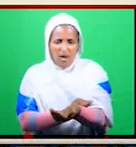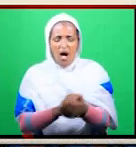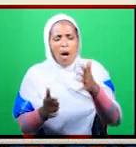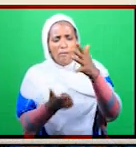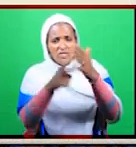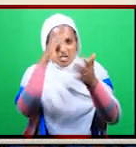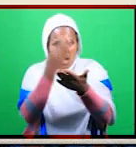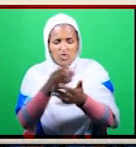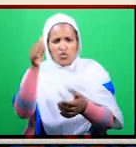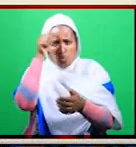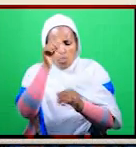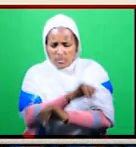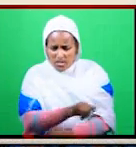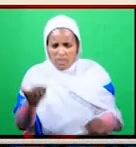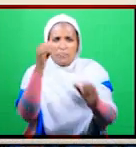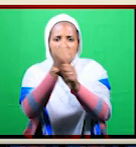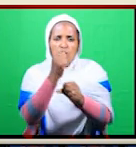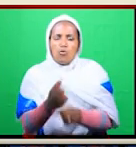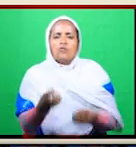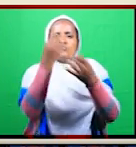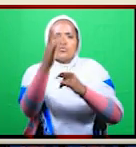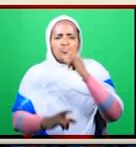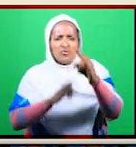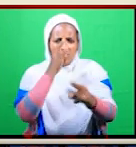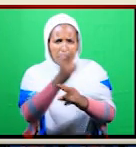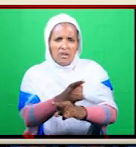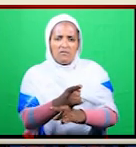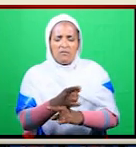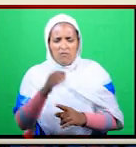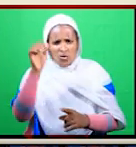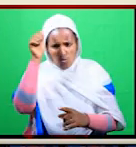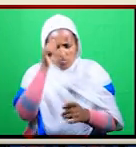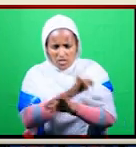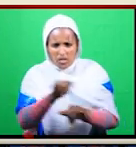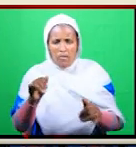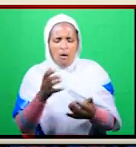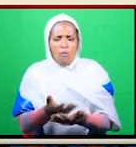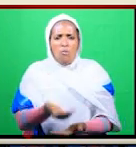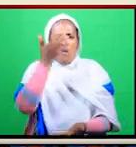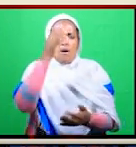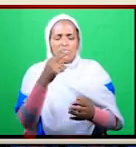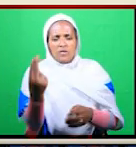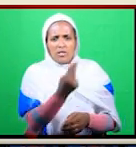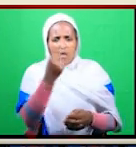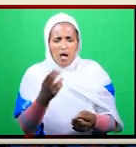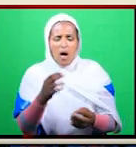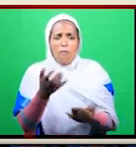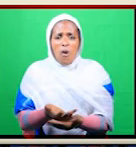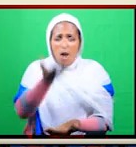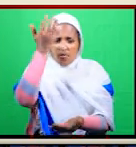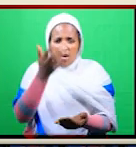በተመሳሳይ የአብርሃም አምስተኛ ልጅ ኢዮብ ይህንን ነው የሰራው። ብዙ ዘመናት እንዲህ አይነት ባለሀብቶች ተጠቅመዋል። በአንጻሩ